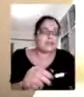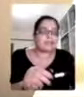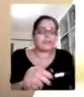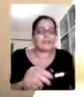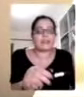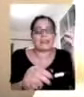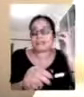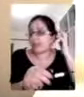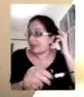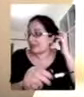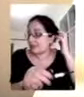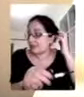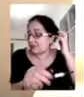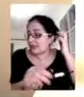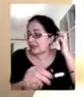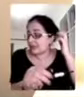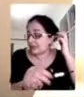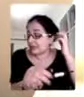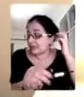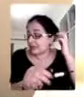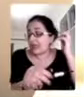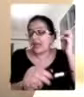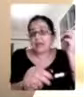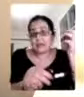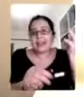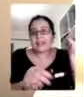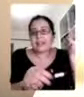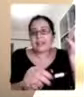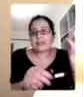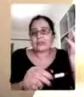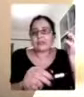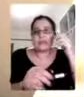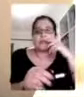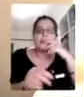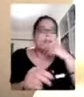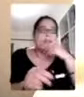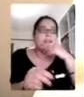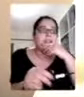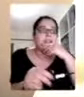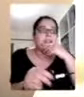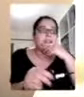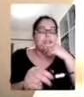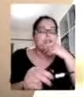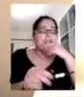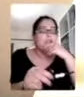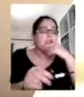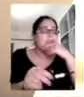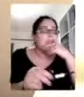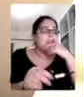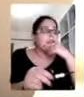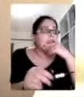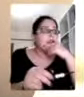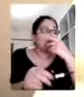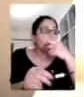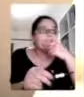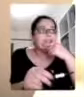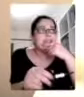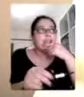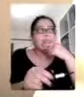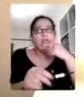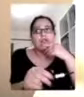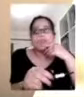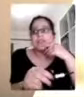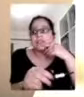hem yabancı tütünler, hatta Amerika tütünlerini bile getiriyorlar. Ama haliyle Amerika tütünleri biraz pahalıya kaçıyor.